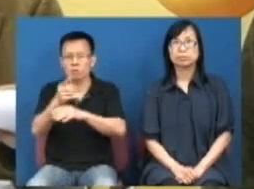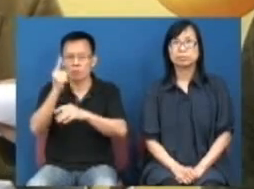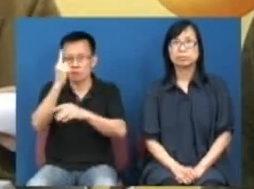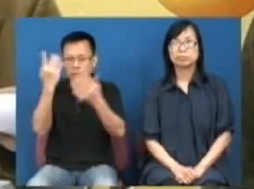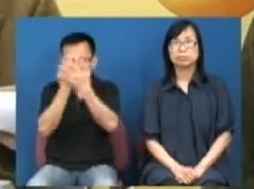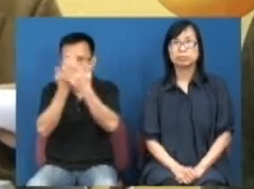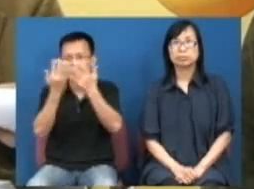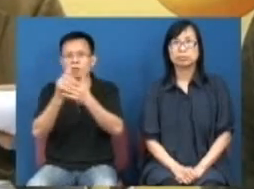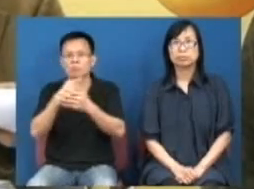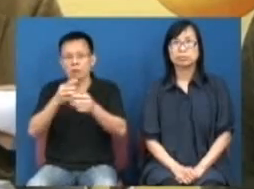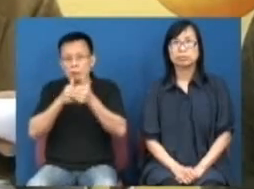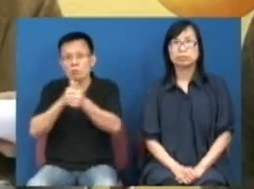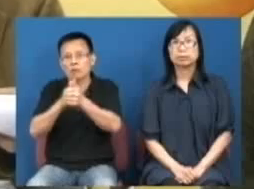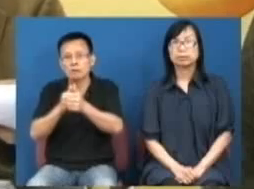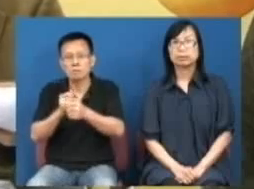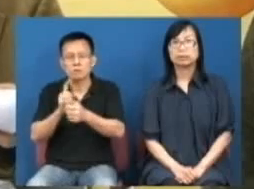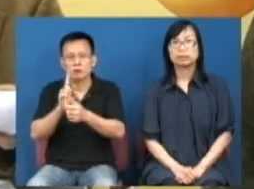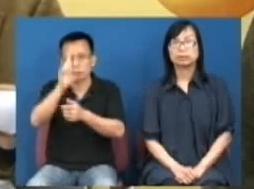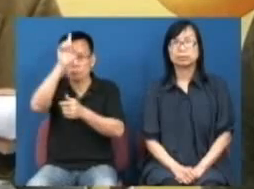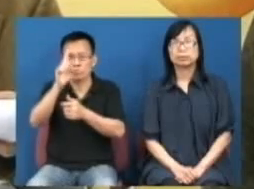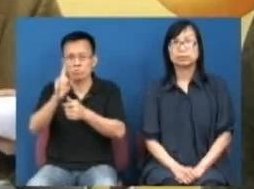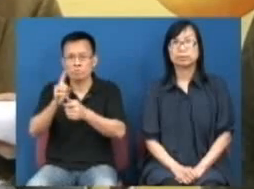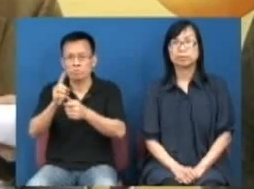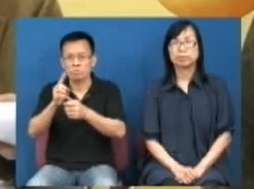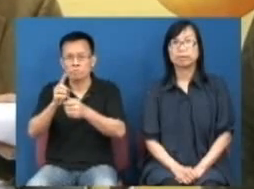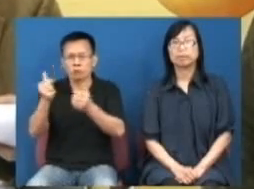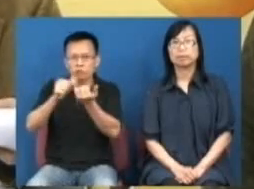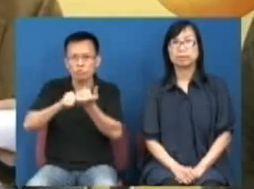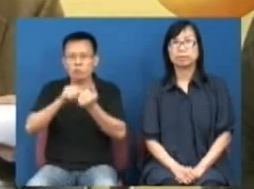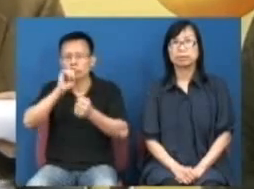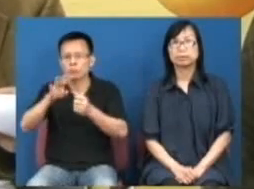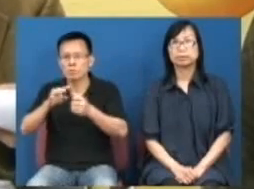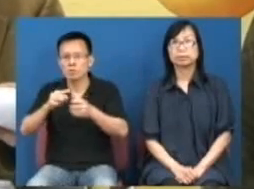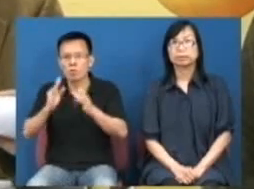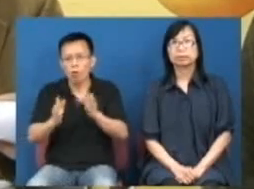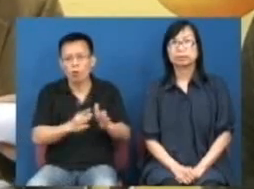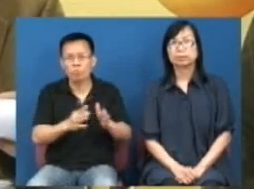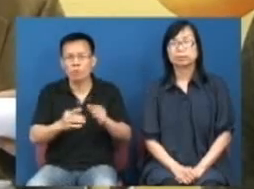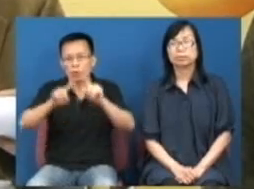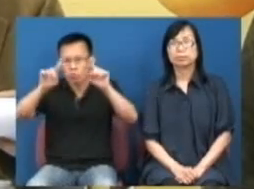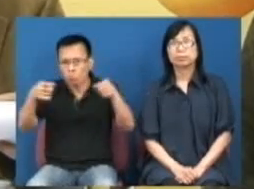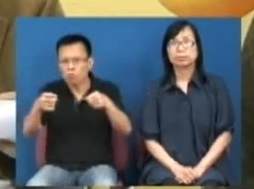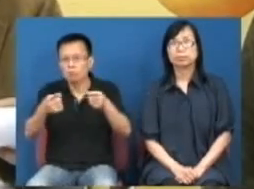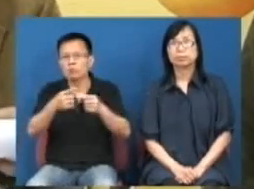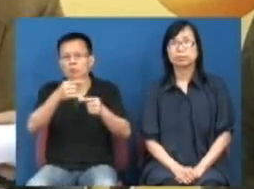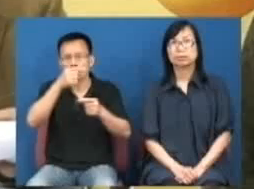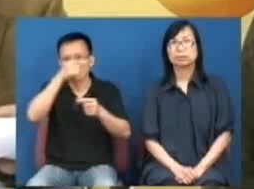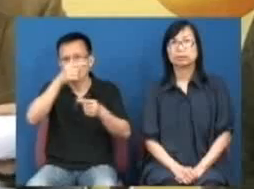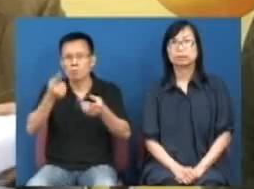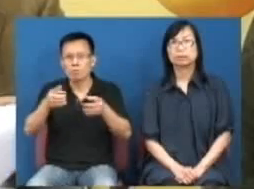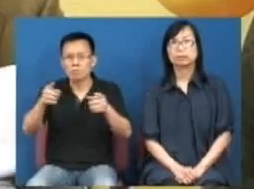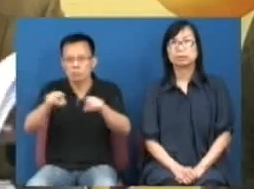時咧，應依循在上述附錄説明的安排（括弧第10.5段及附錄